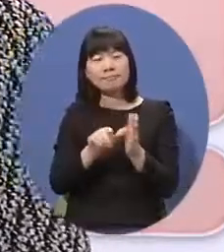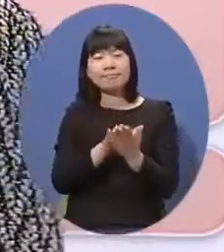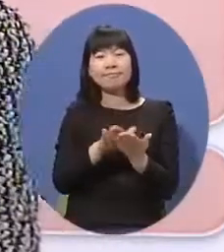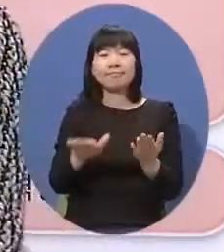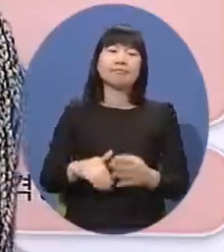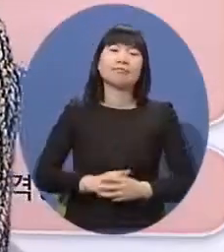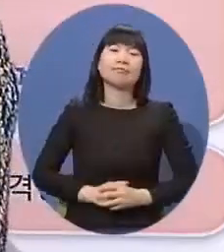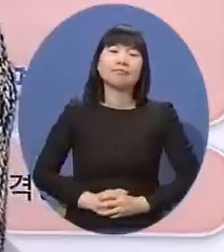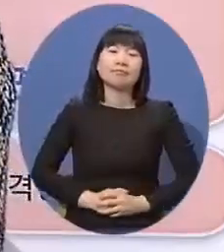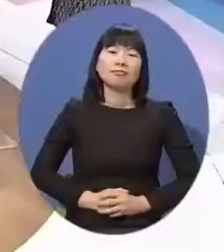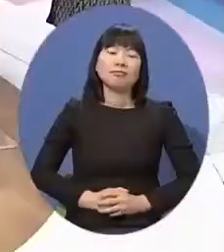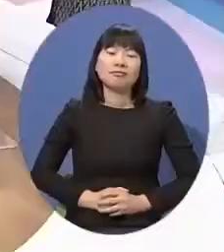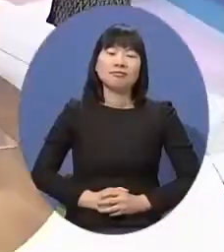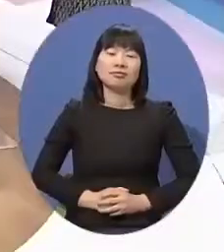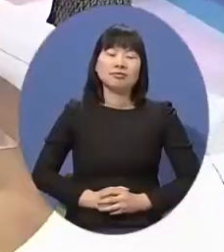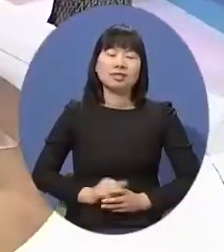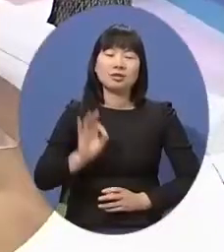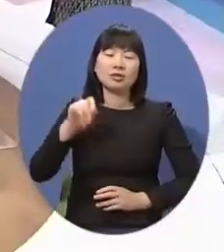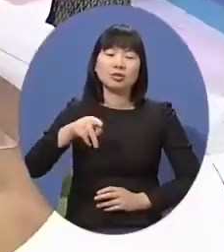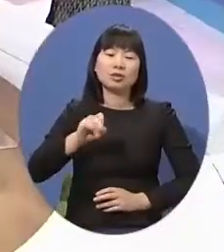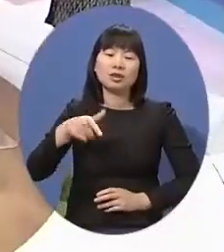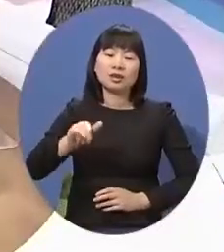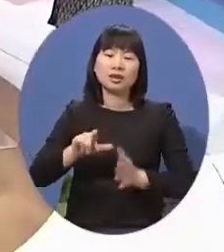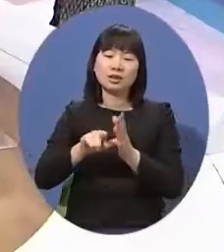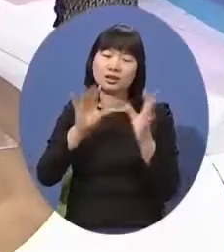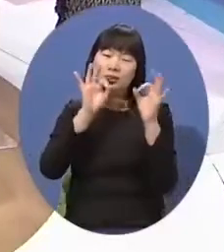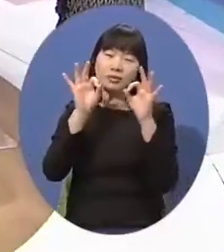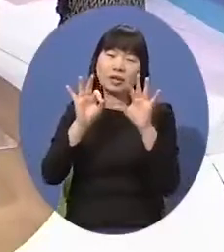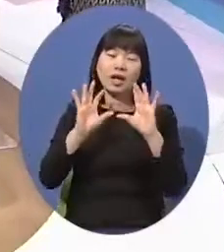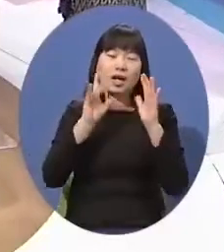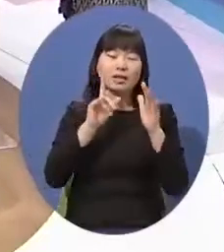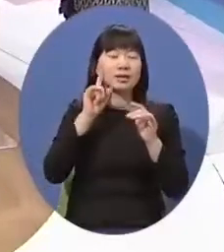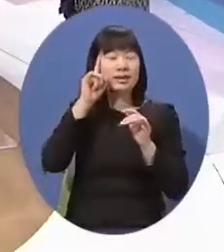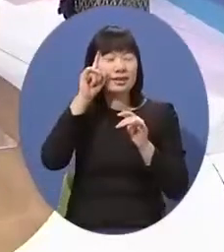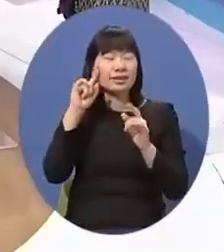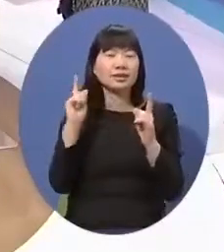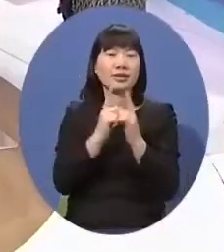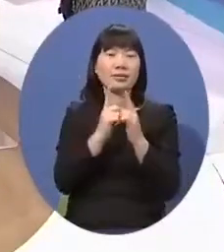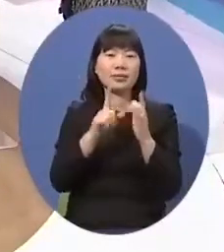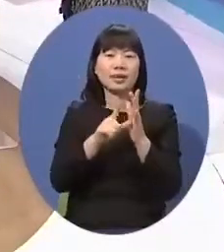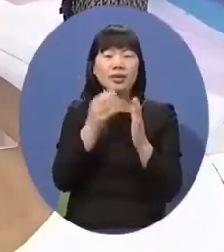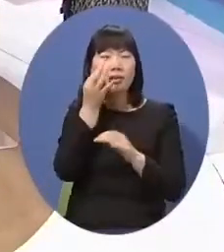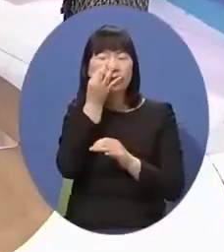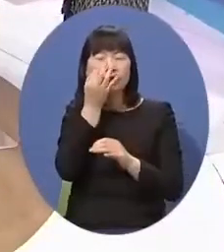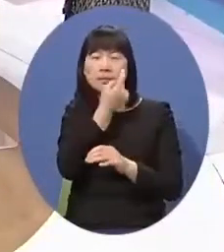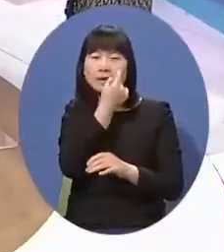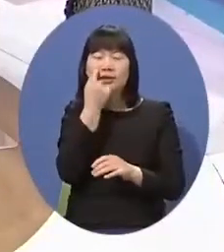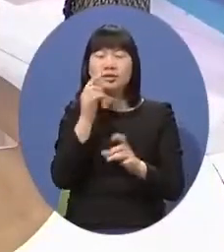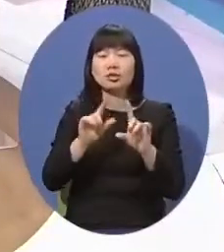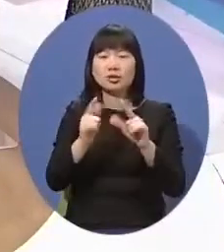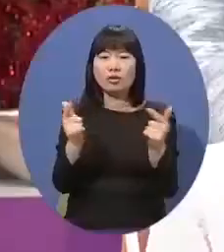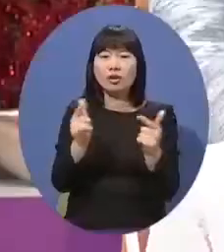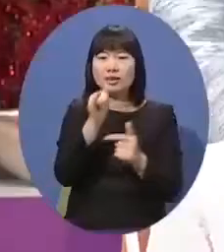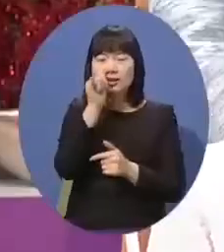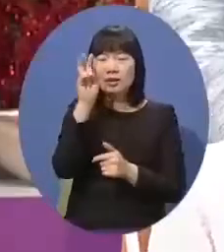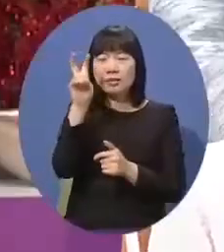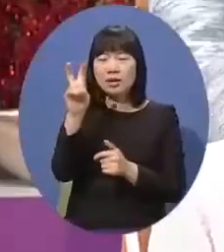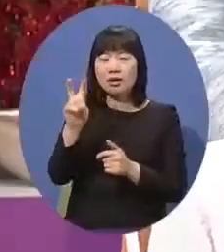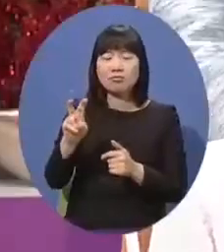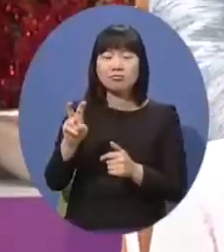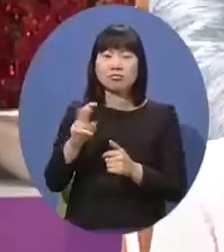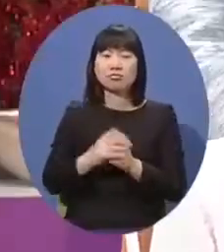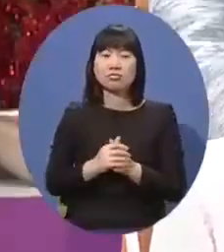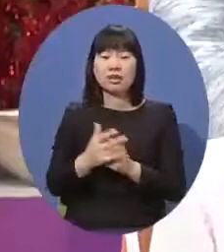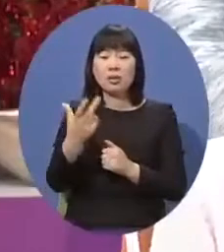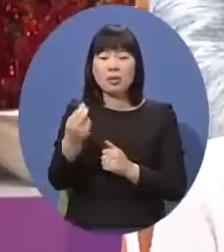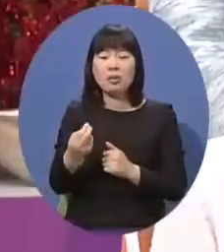시기죠. 요 유아기 때 보면은요, 아이들이 그 스트레스 받았을 때 보이는 반응들도 각가지인 것 같아요. 멀쩡히